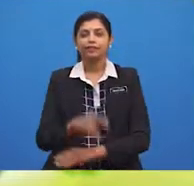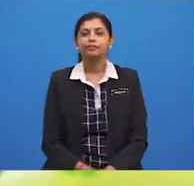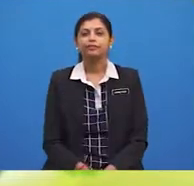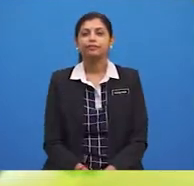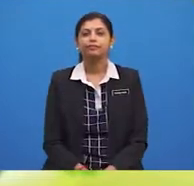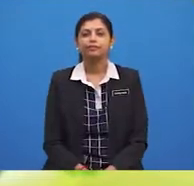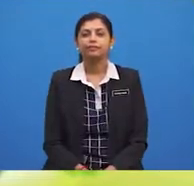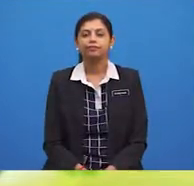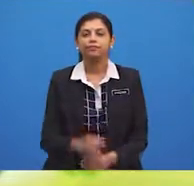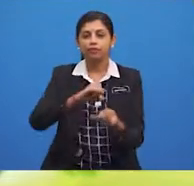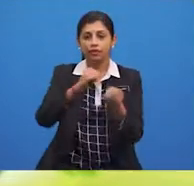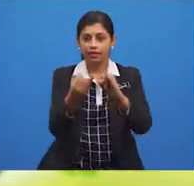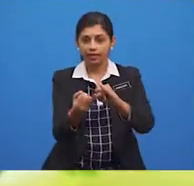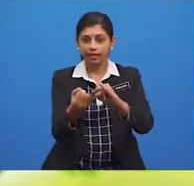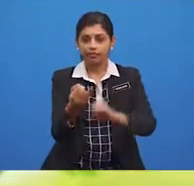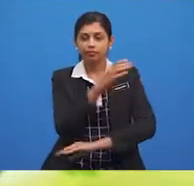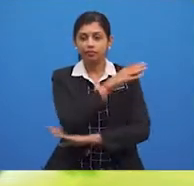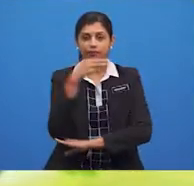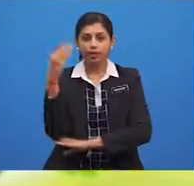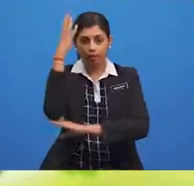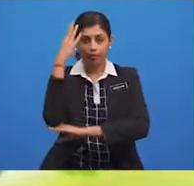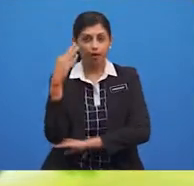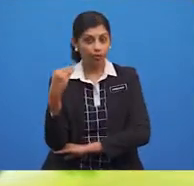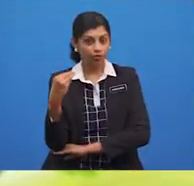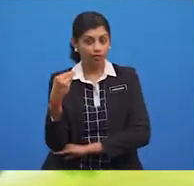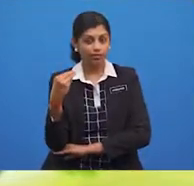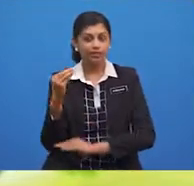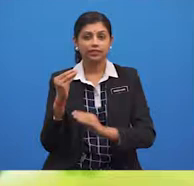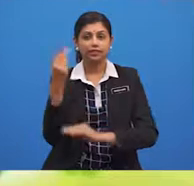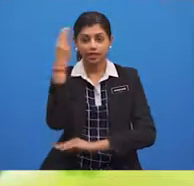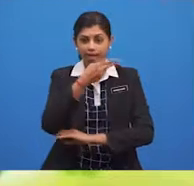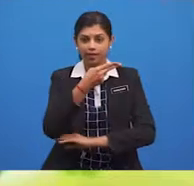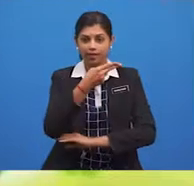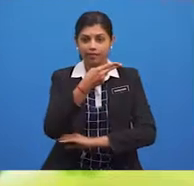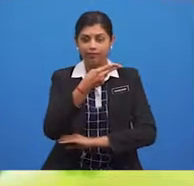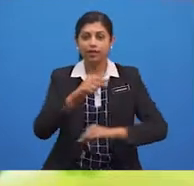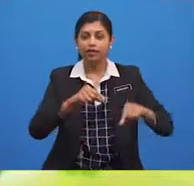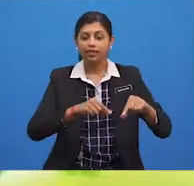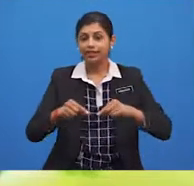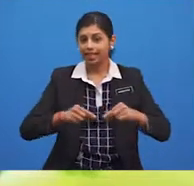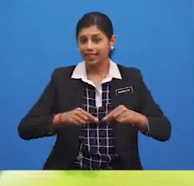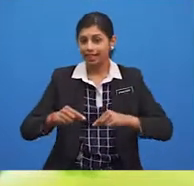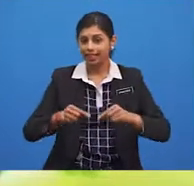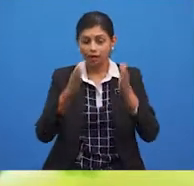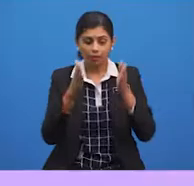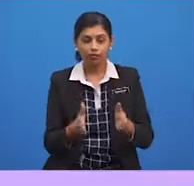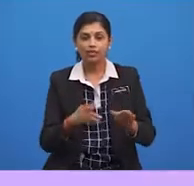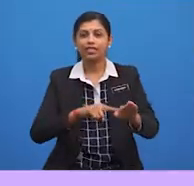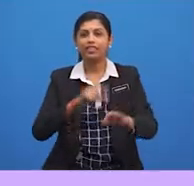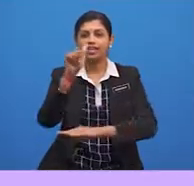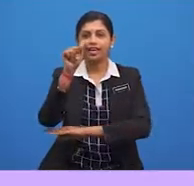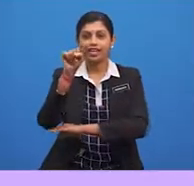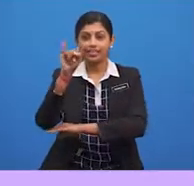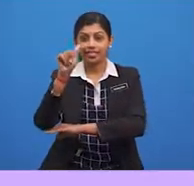iklim dan pengaruhnya terhadap kegiatan manusia di Asia.